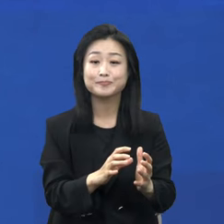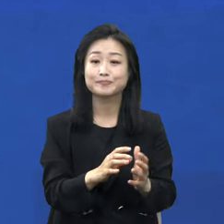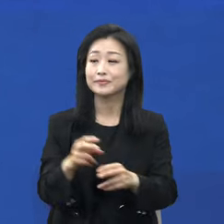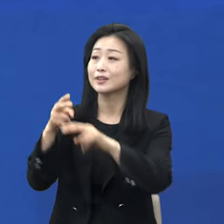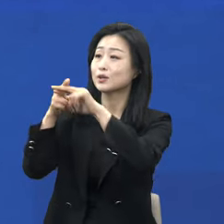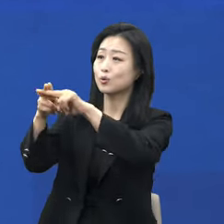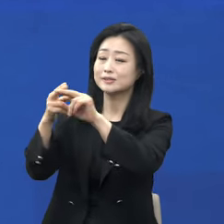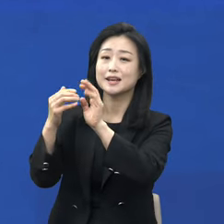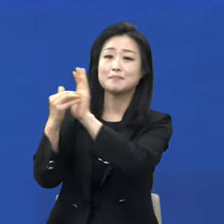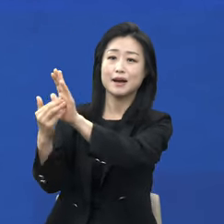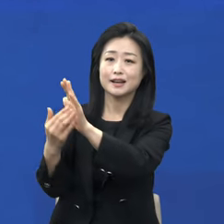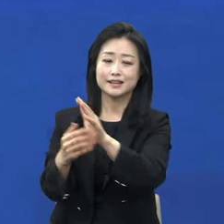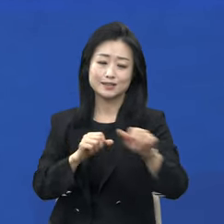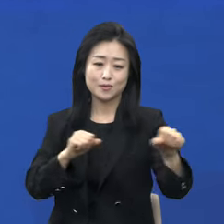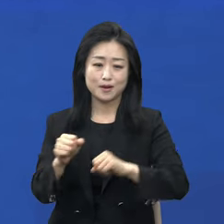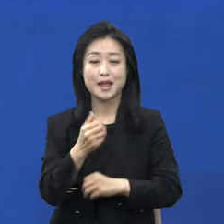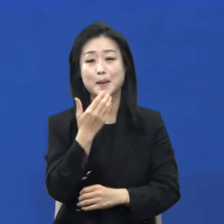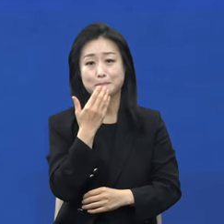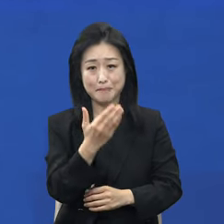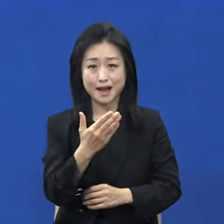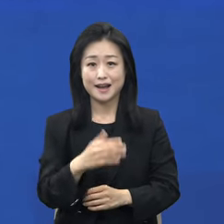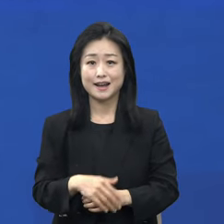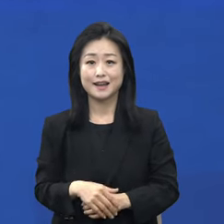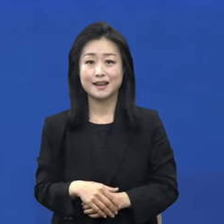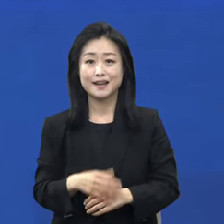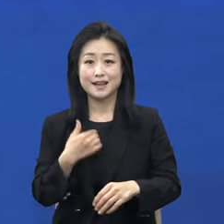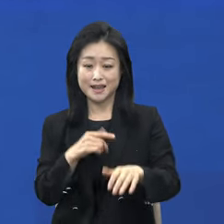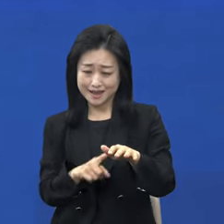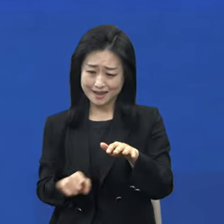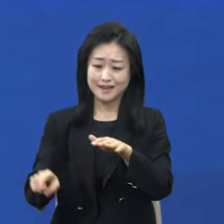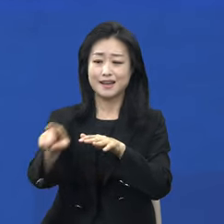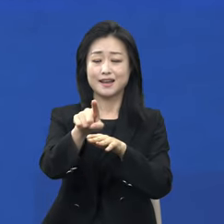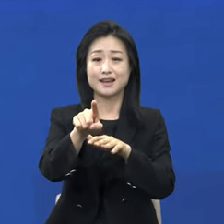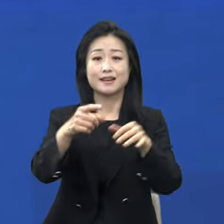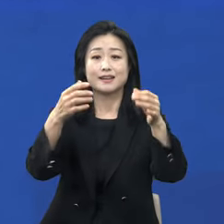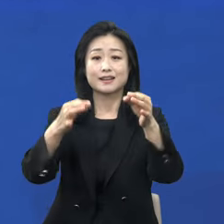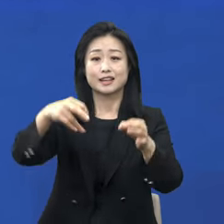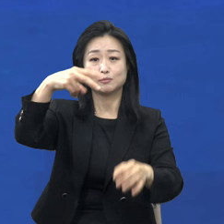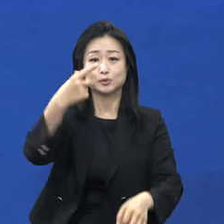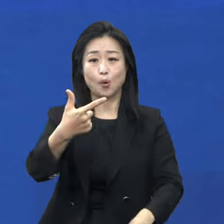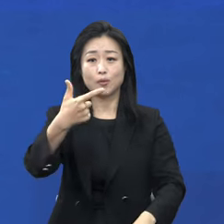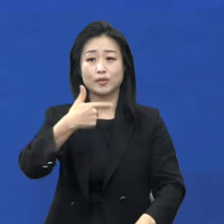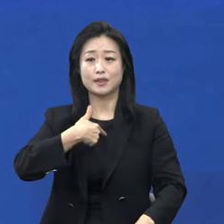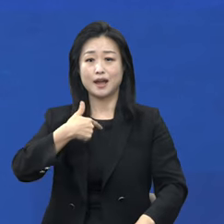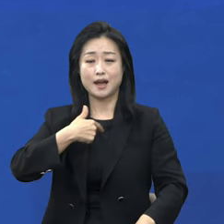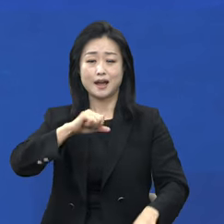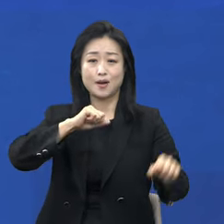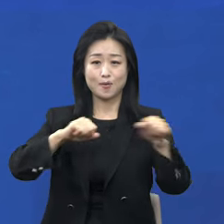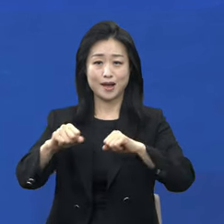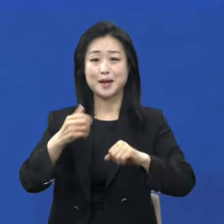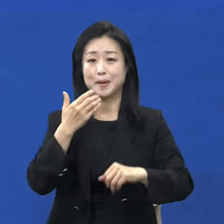앞에 당당히 서겠습니다. 그 맨 앞에 김손희가 서겠습니다.